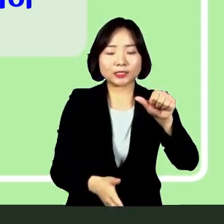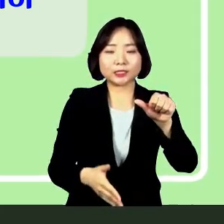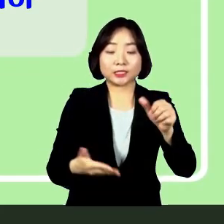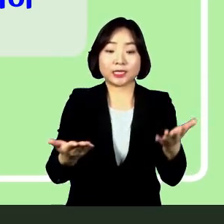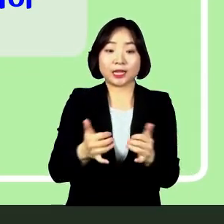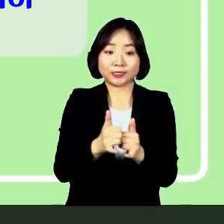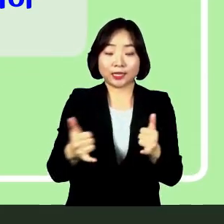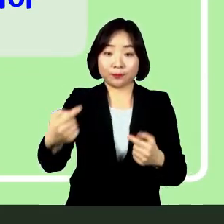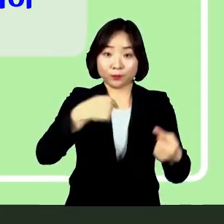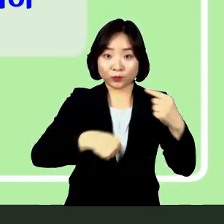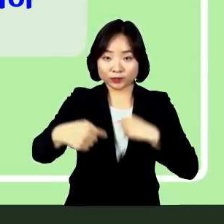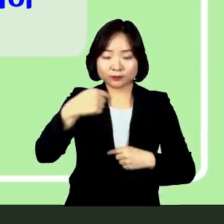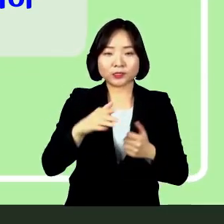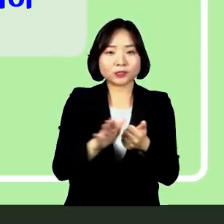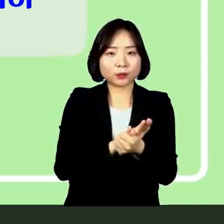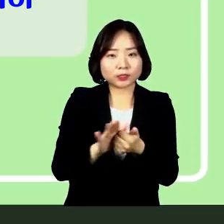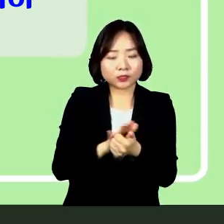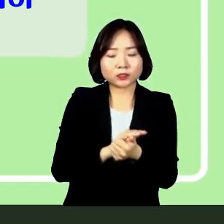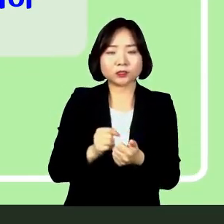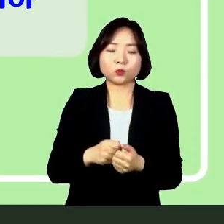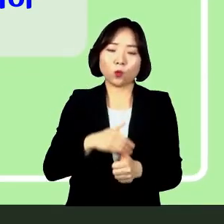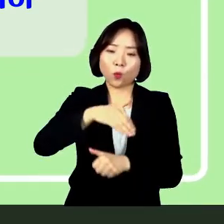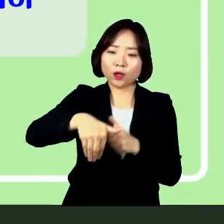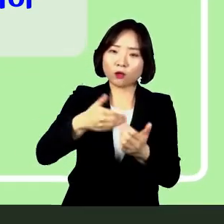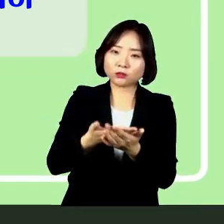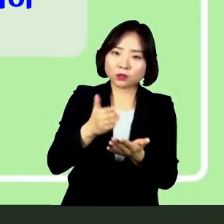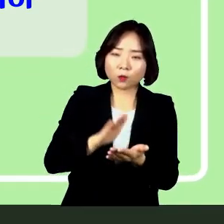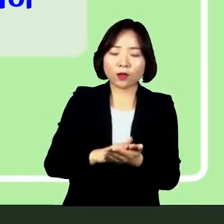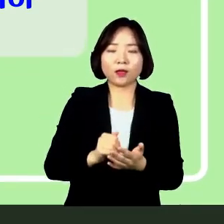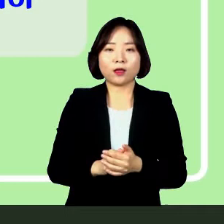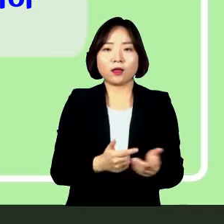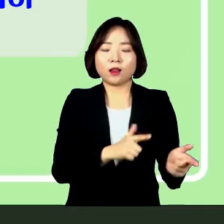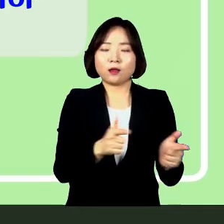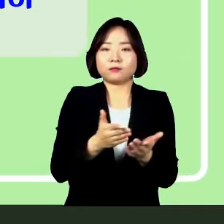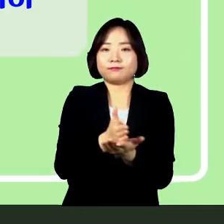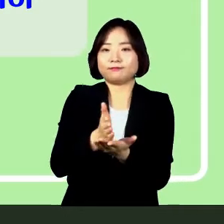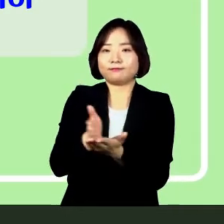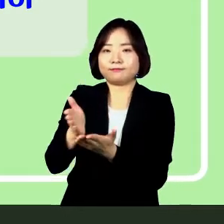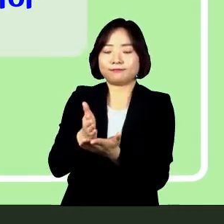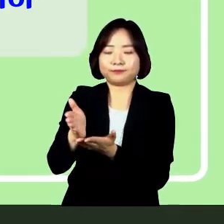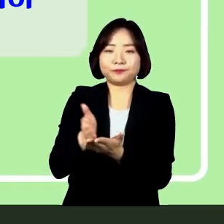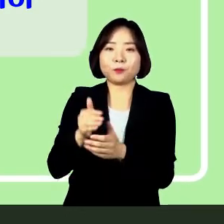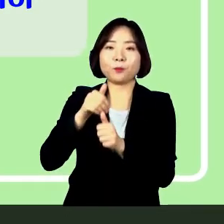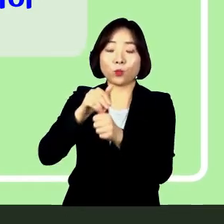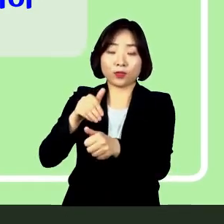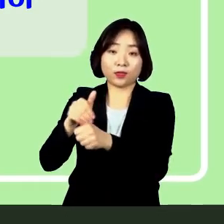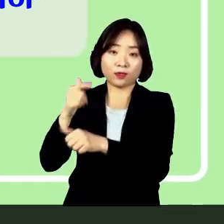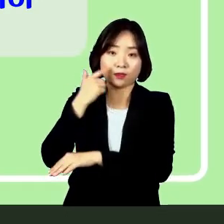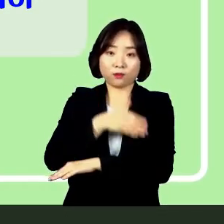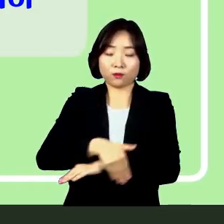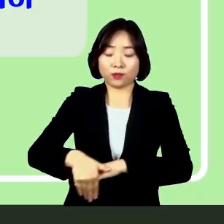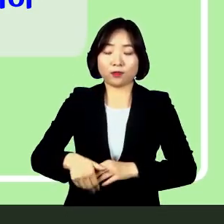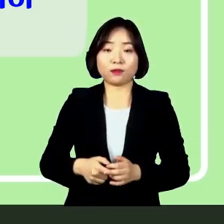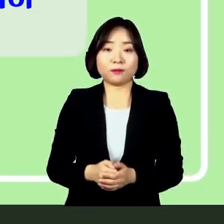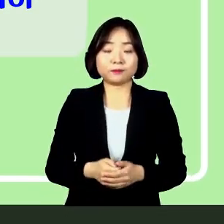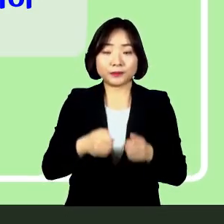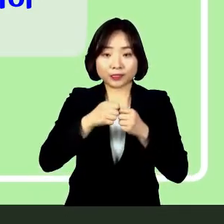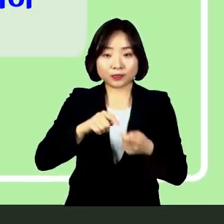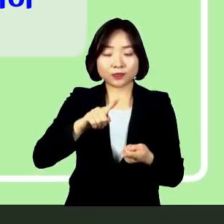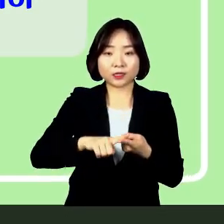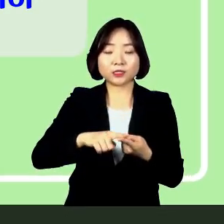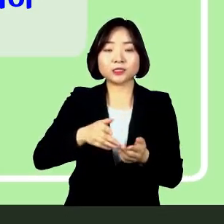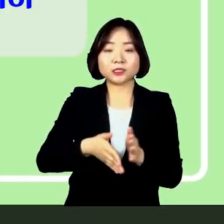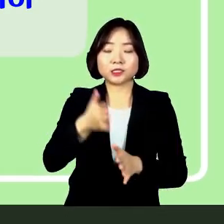모집해 서비스 지원, 환경 정화 사업 등 다양한 분야에 배치할 예정인데요. 보다 자세한 사항은 시청